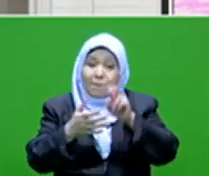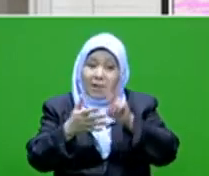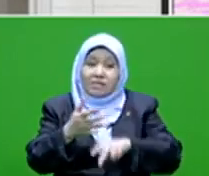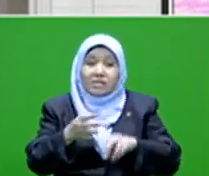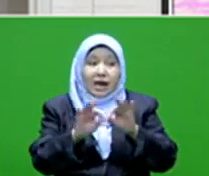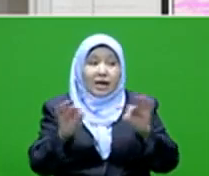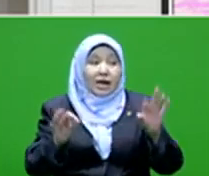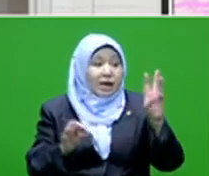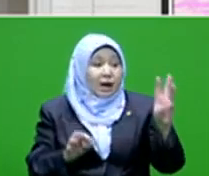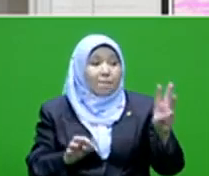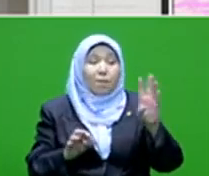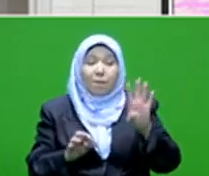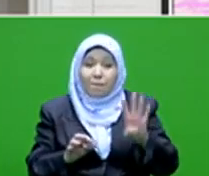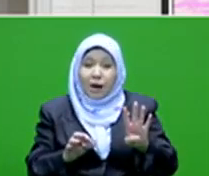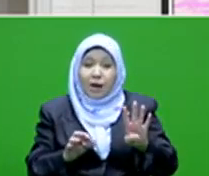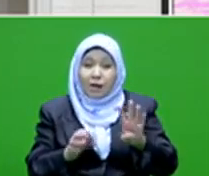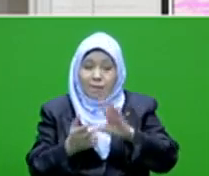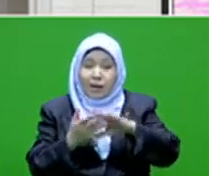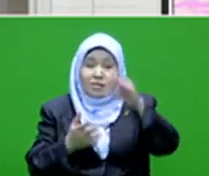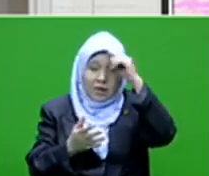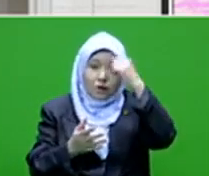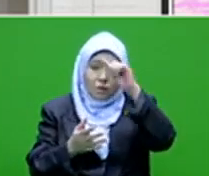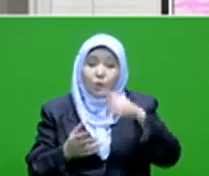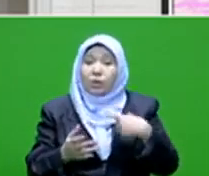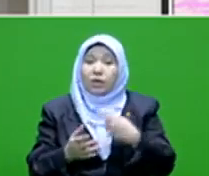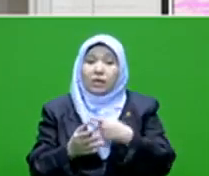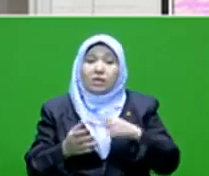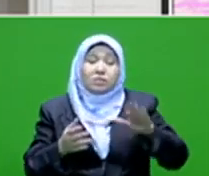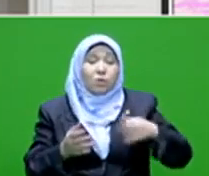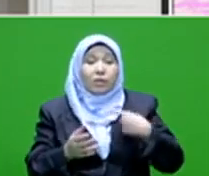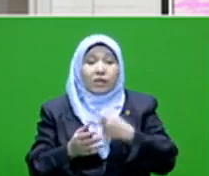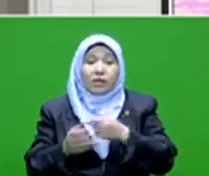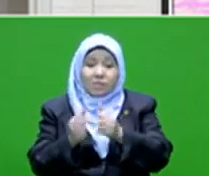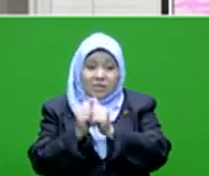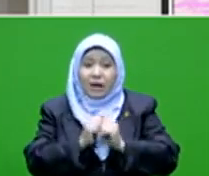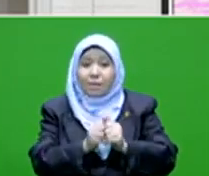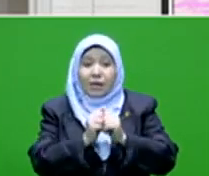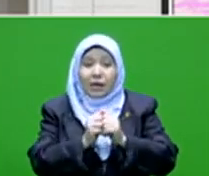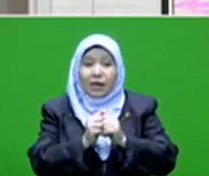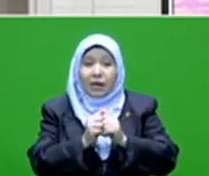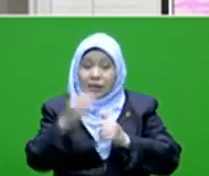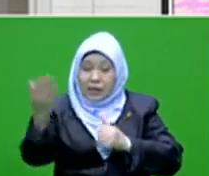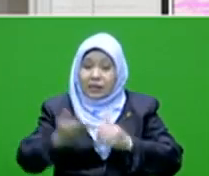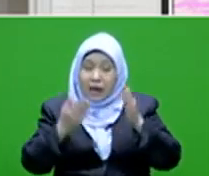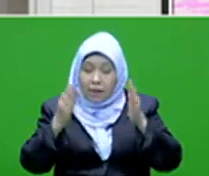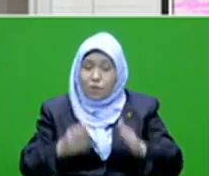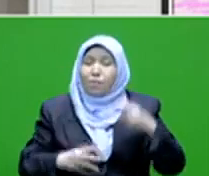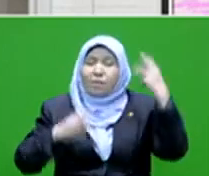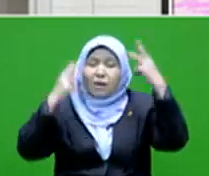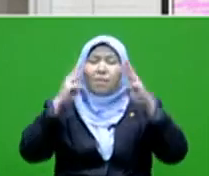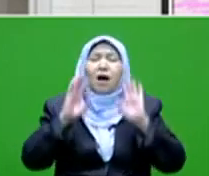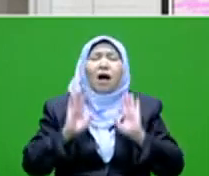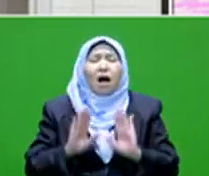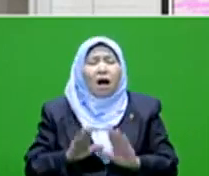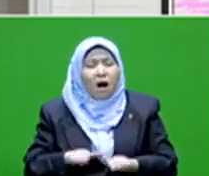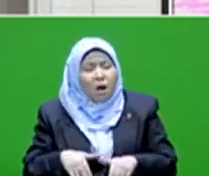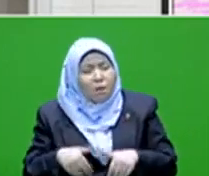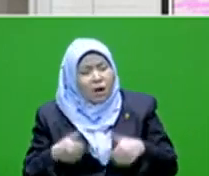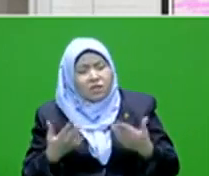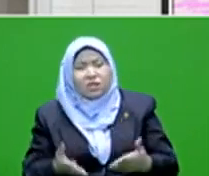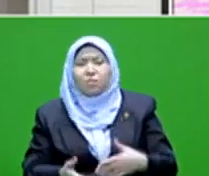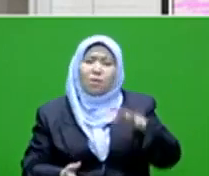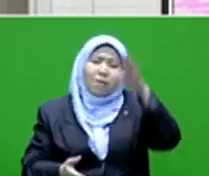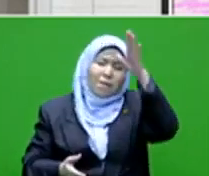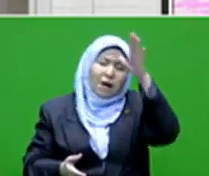64. Pelajaran untuk kita sebelum kita bersama tetamu sebentar lagi ialah bimbang macam mana pun ayah, bimbang macam mana pun